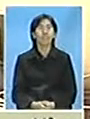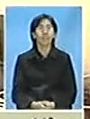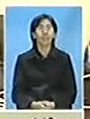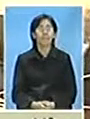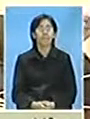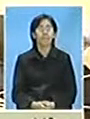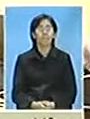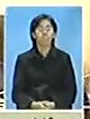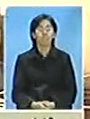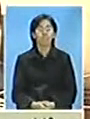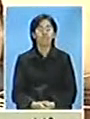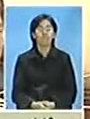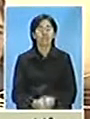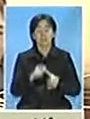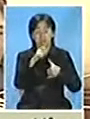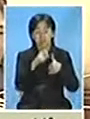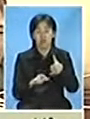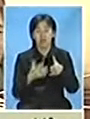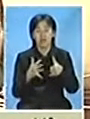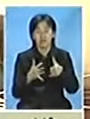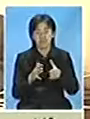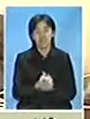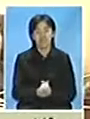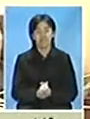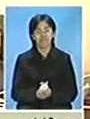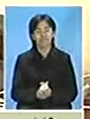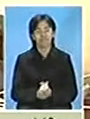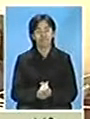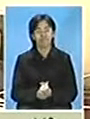ขาดคุณสมบัติพ้นสมาชิก